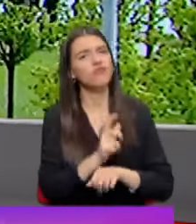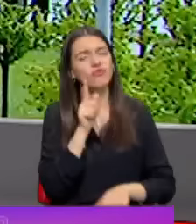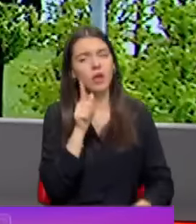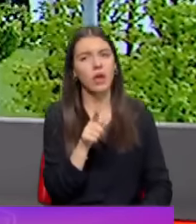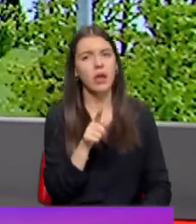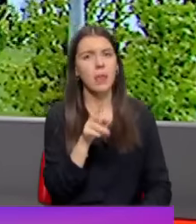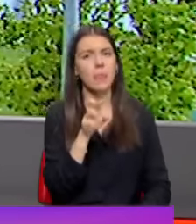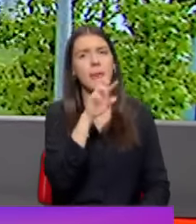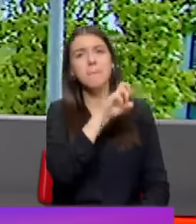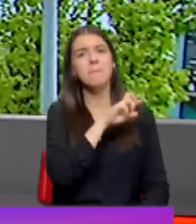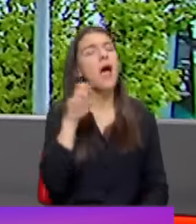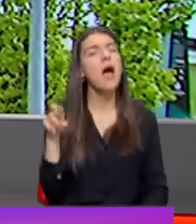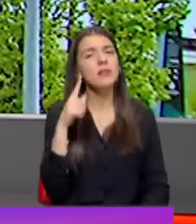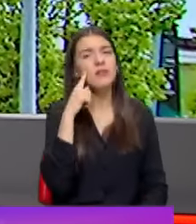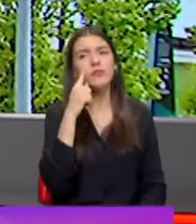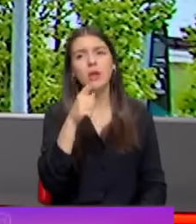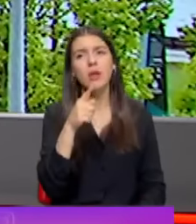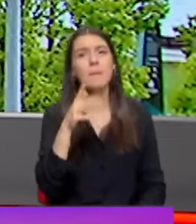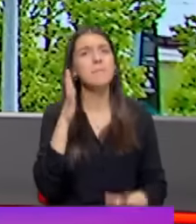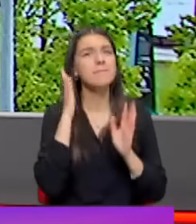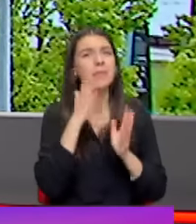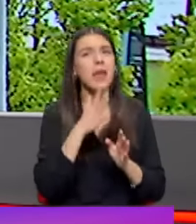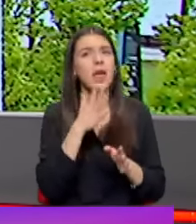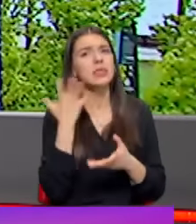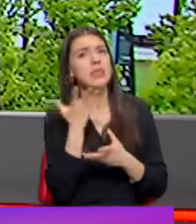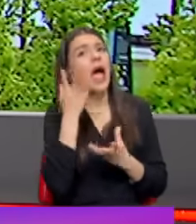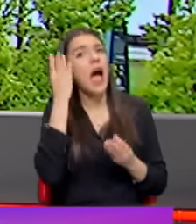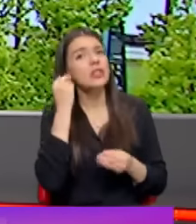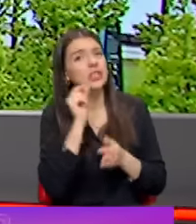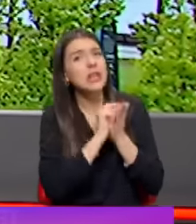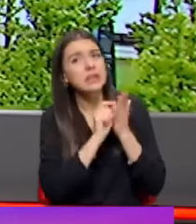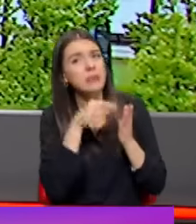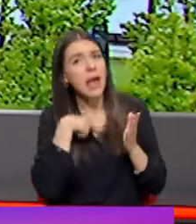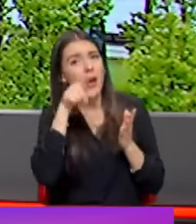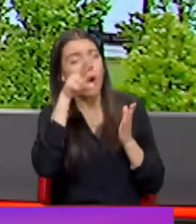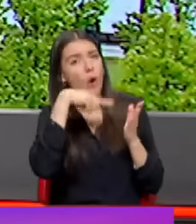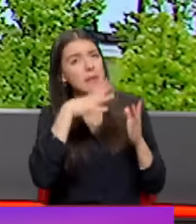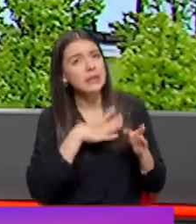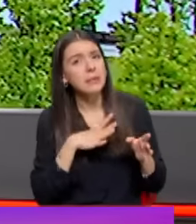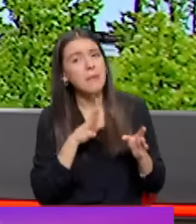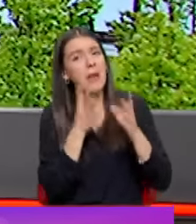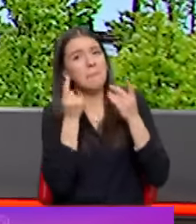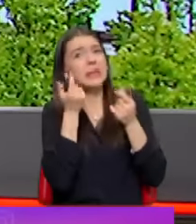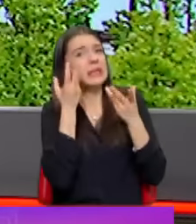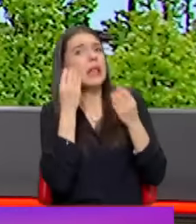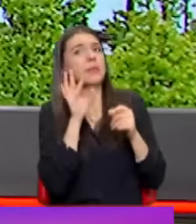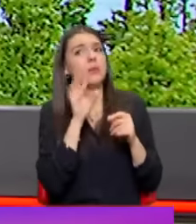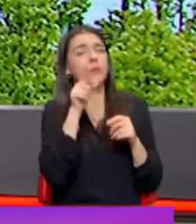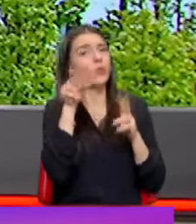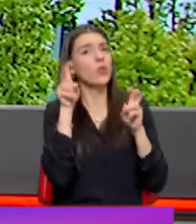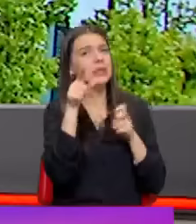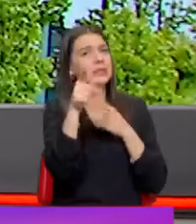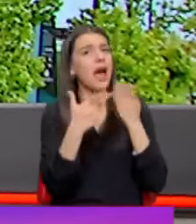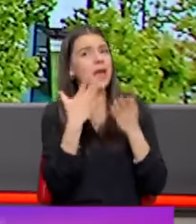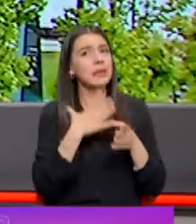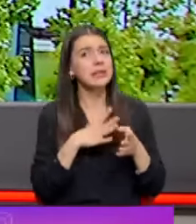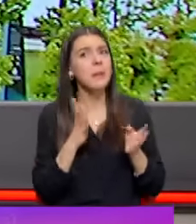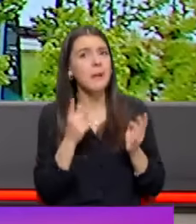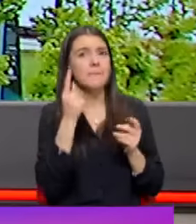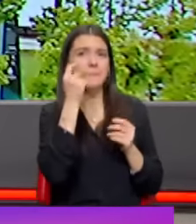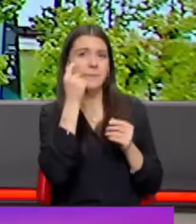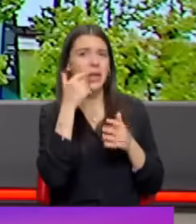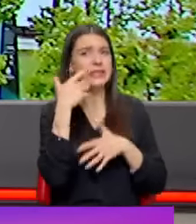Partilerin kesip ülkeye bela getiriyor. Yani daha anlaşılır yazarsanız bu mesajı okumak isterim. Bu konuya sizin vesilenize değinmiş olmak isterim ama